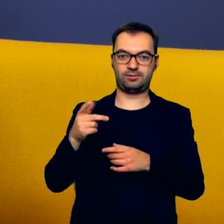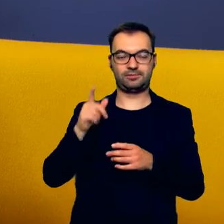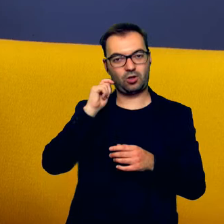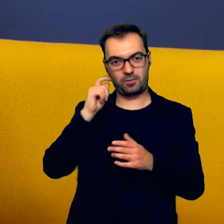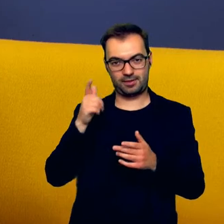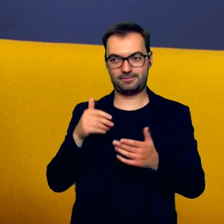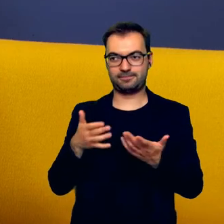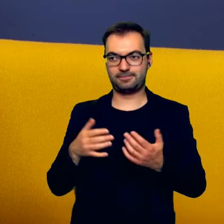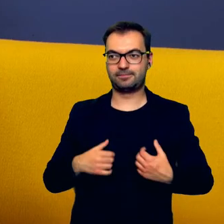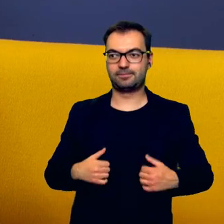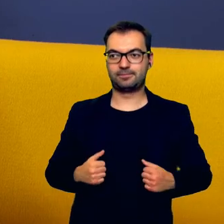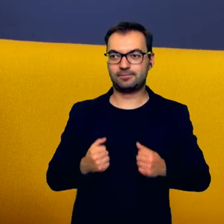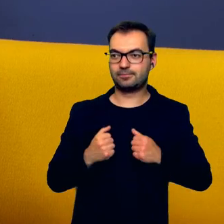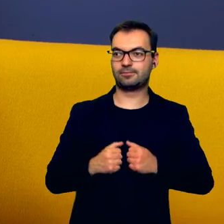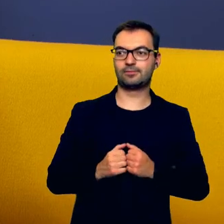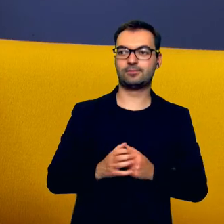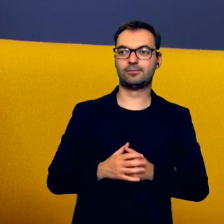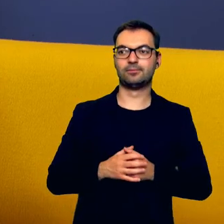kobiety,